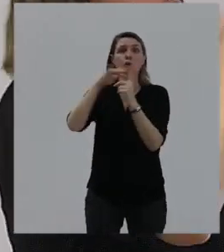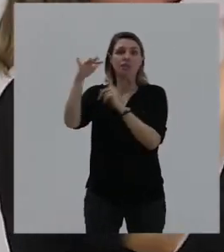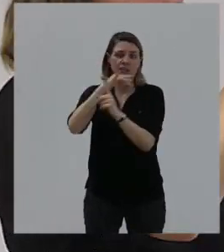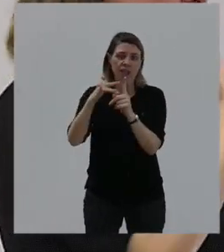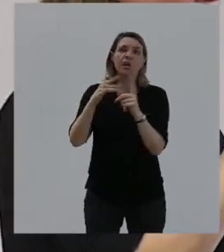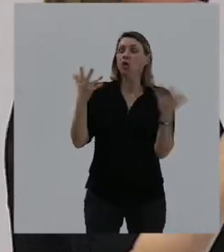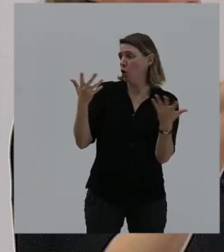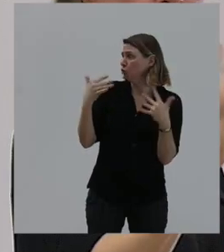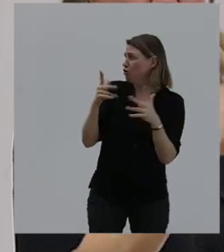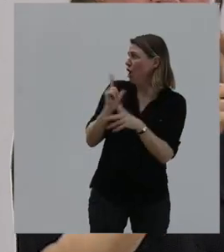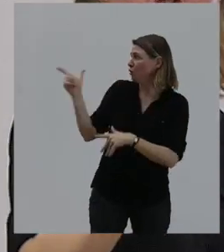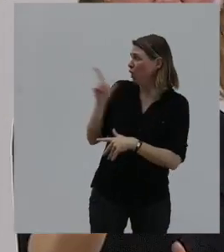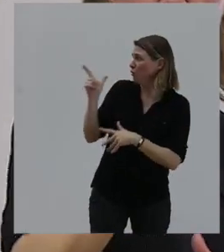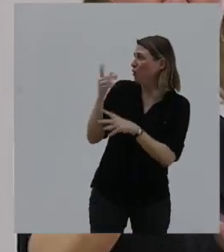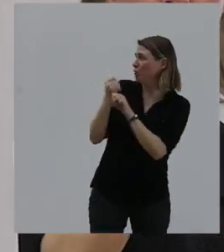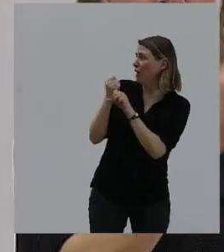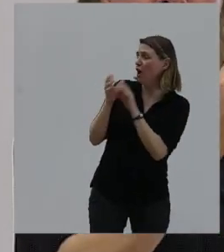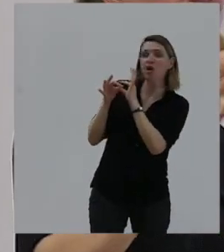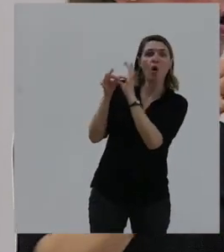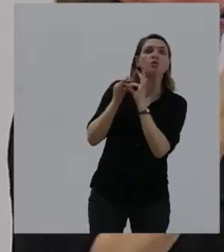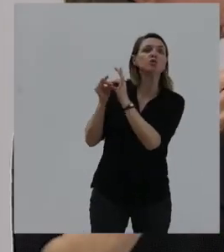attachée, enfin on a d'ailleurs travaillé ensemble sur ces sujets, donc